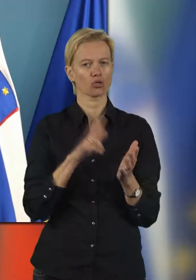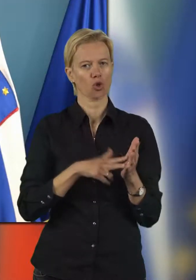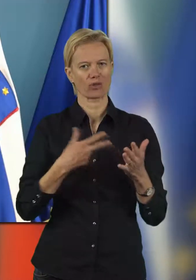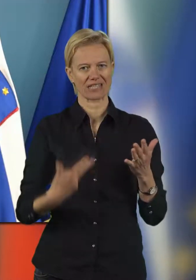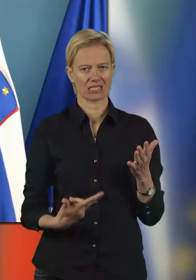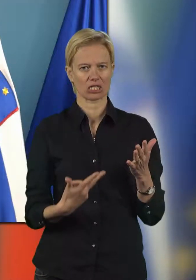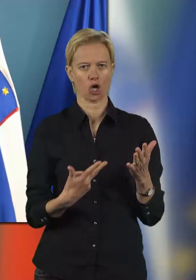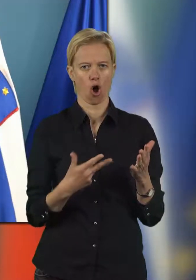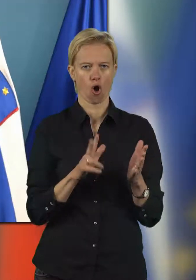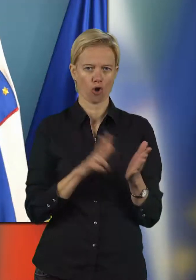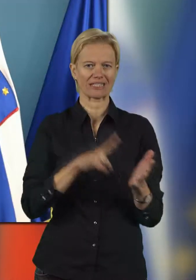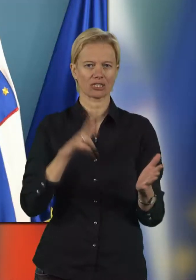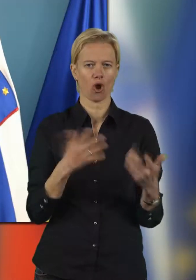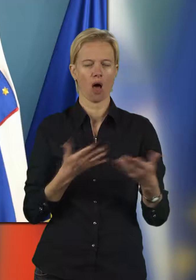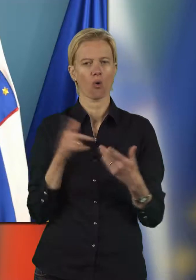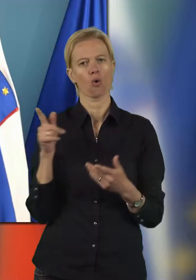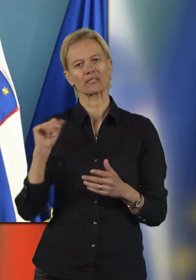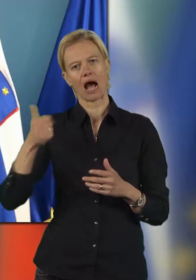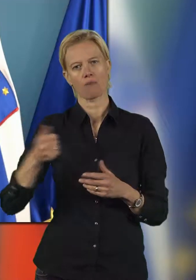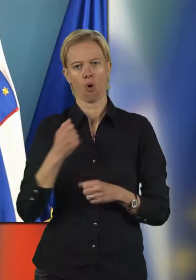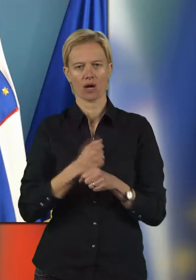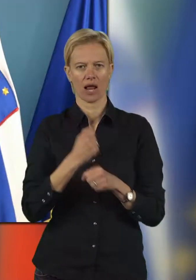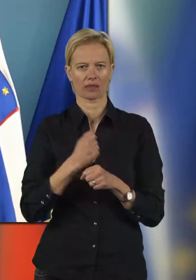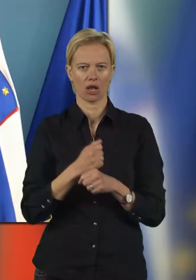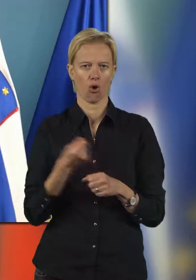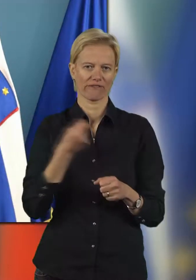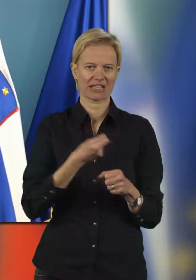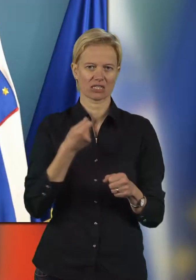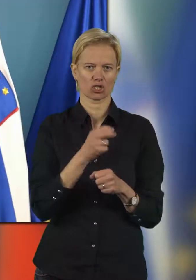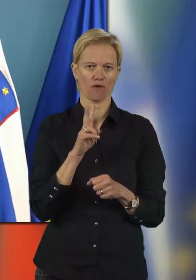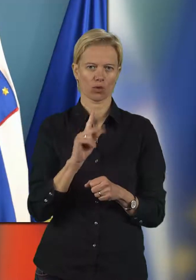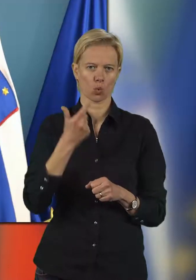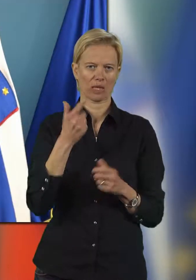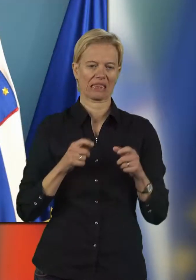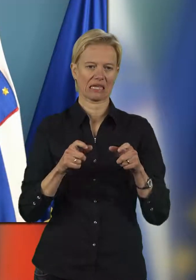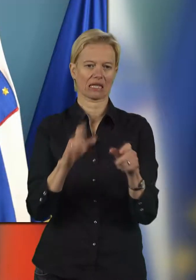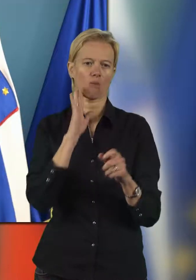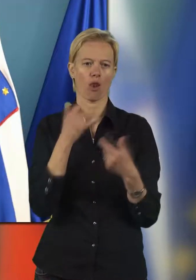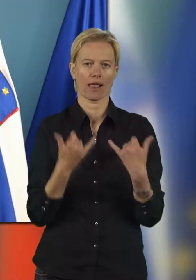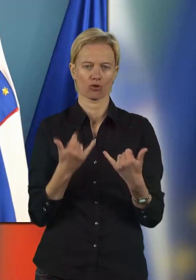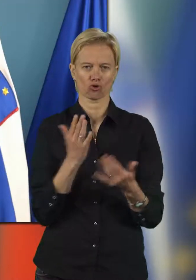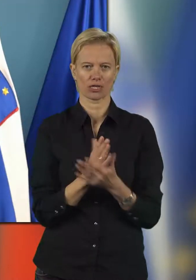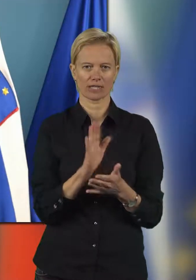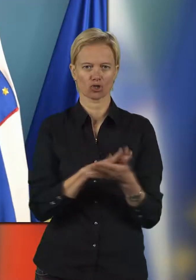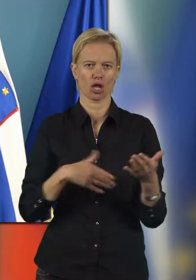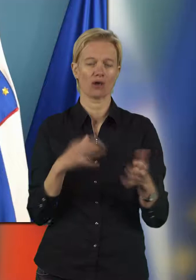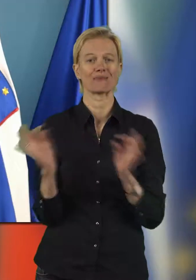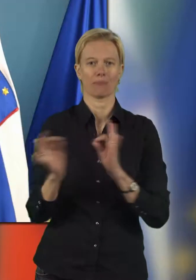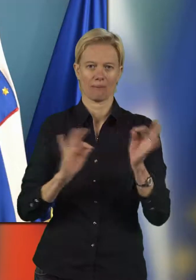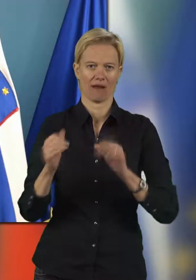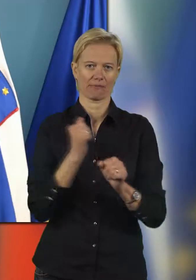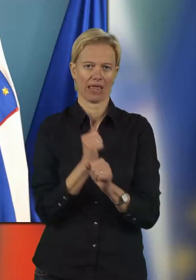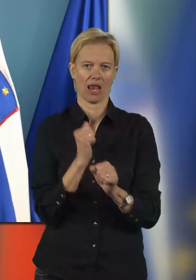potem gradilo samo investicijo v drugi tir in seveda, da bo leto že začelo z pripravljalnimi